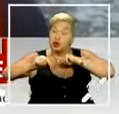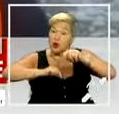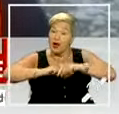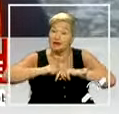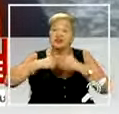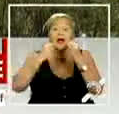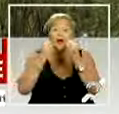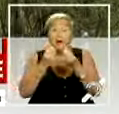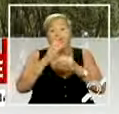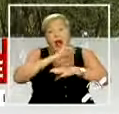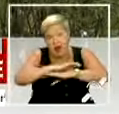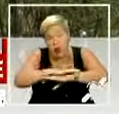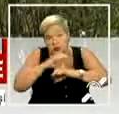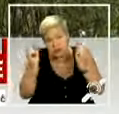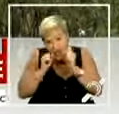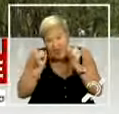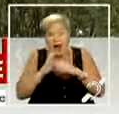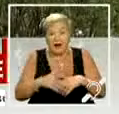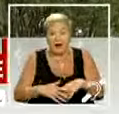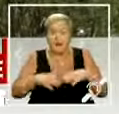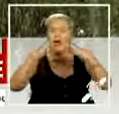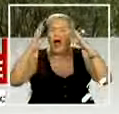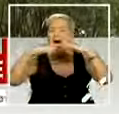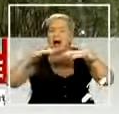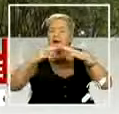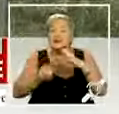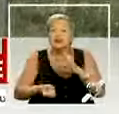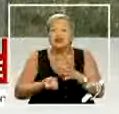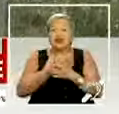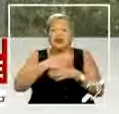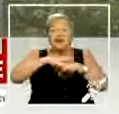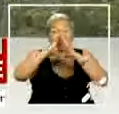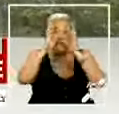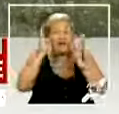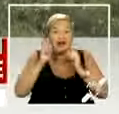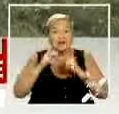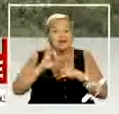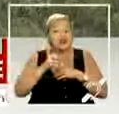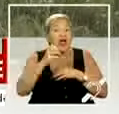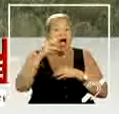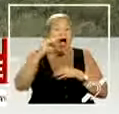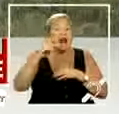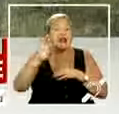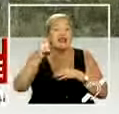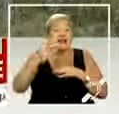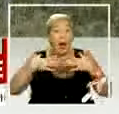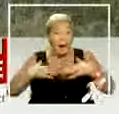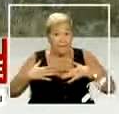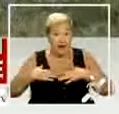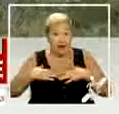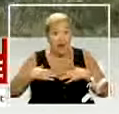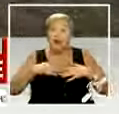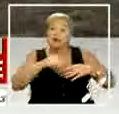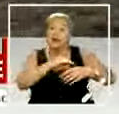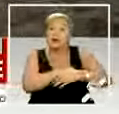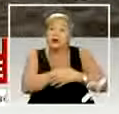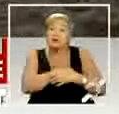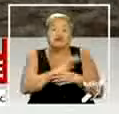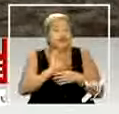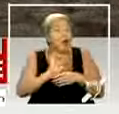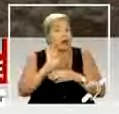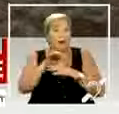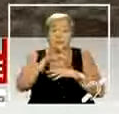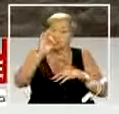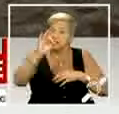toți participanții la trafic. A nins abundent de la primele ore ale dimineții și la Harghita Băi, iar termometrele n-au urcat peste 0 grade. Nu